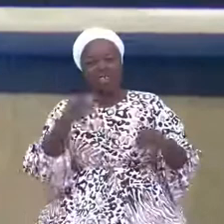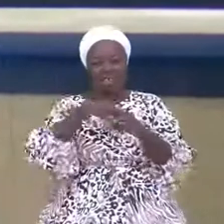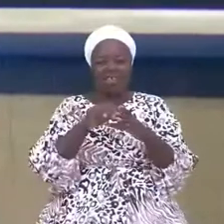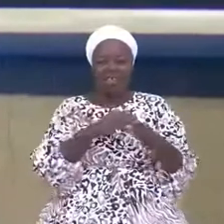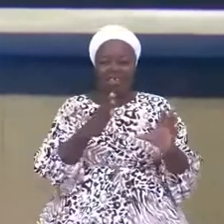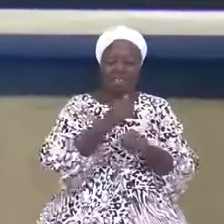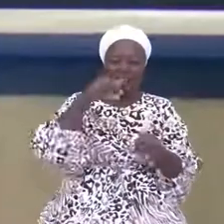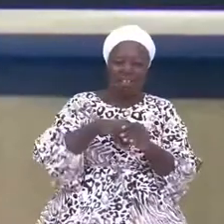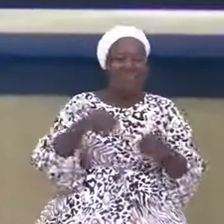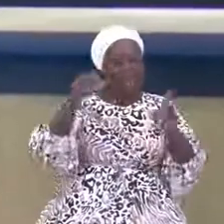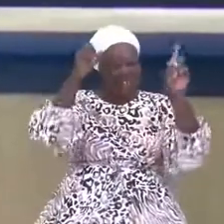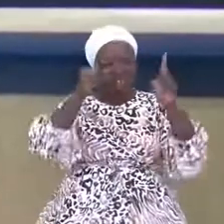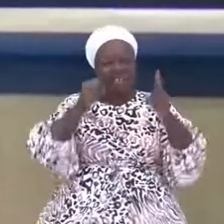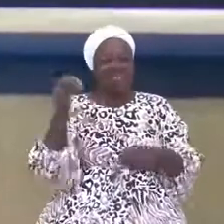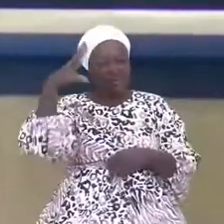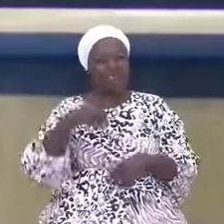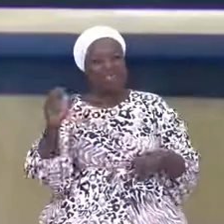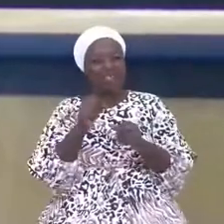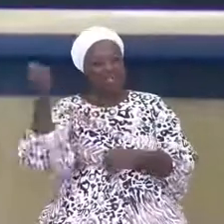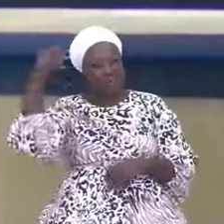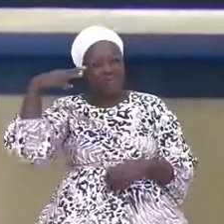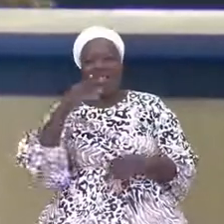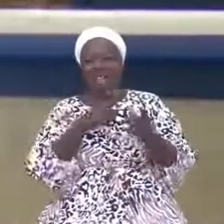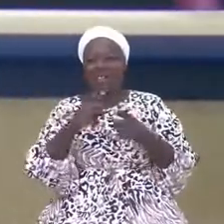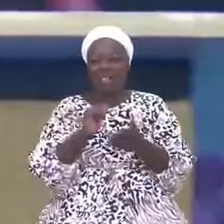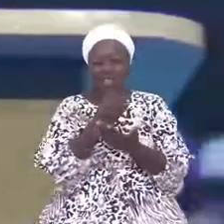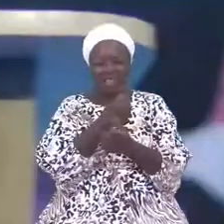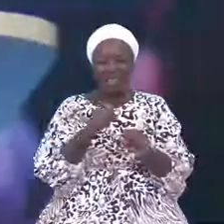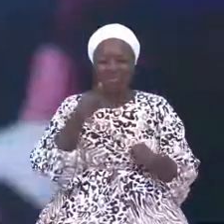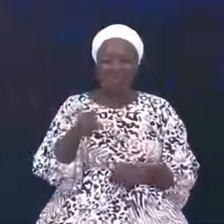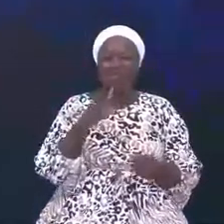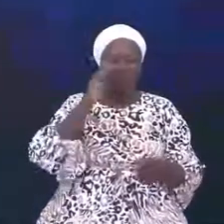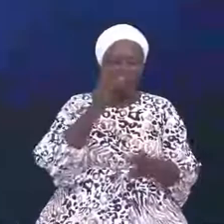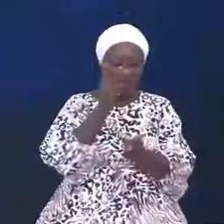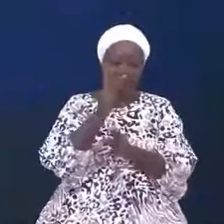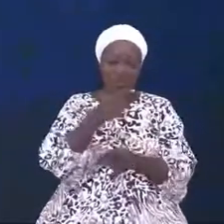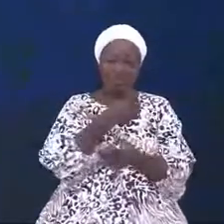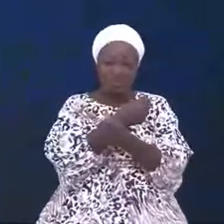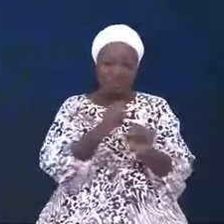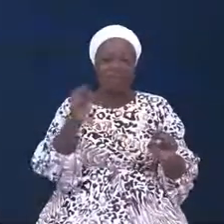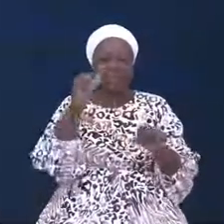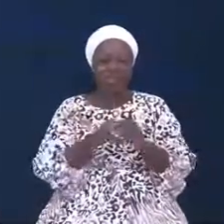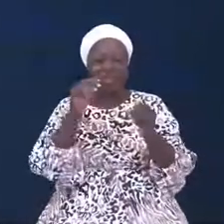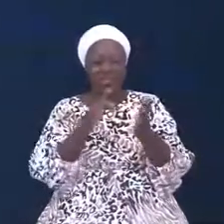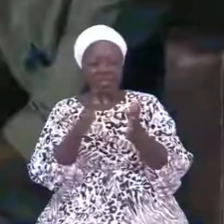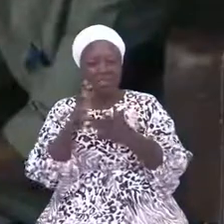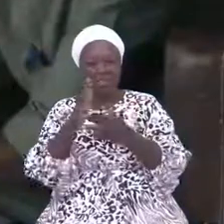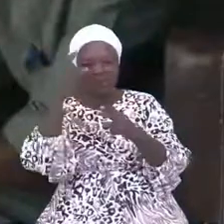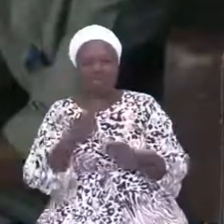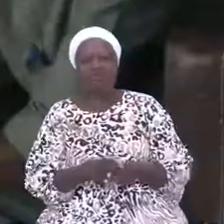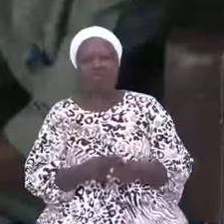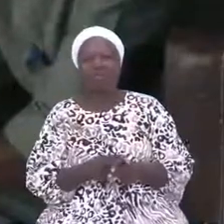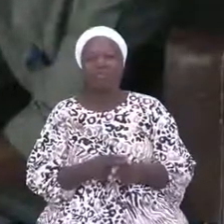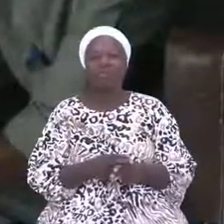suis Jésus et tu reçois sa grâce qui t'a sauvé. Et il